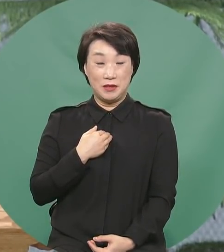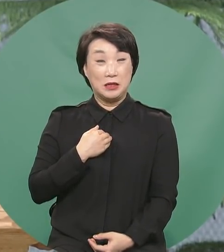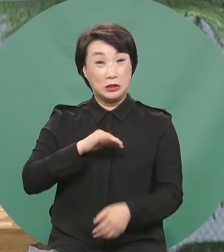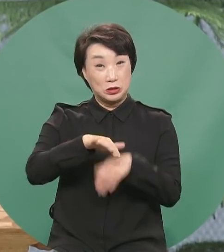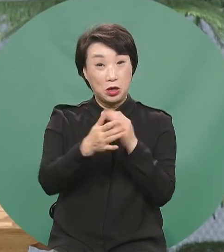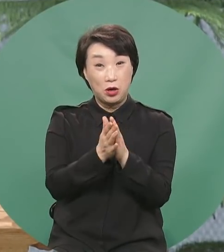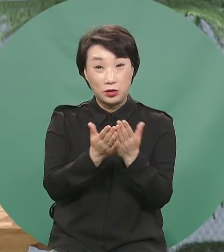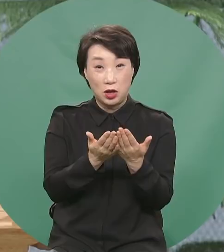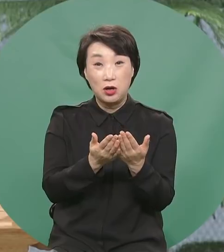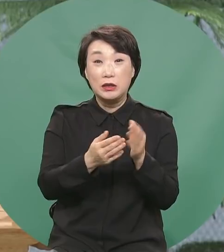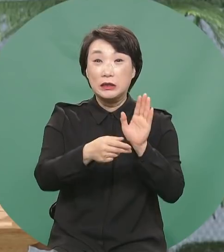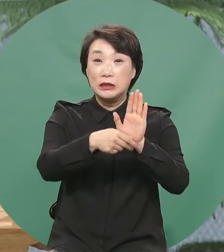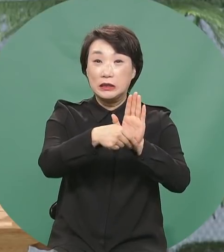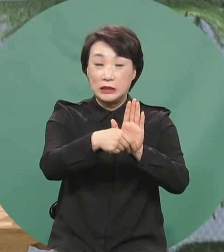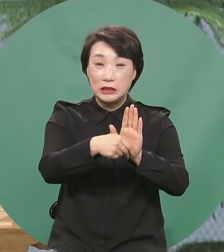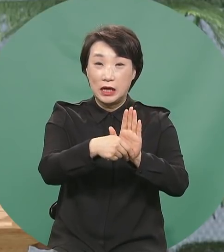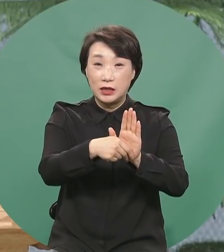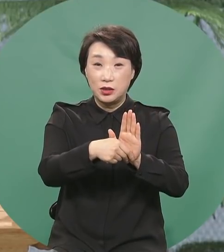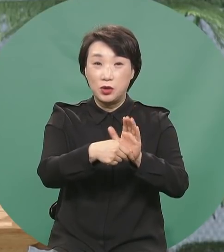이사야서